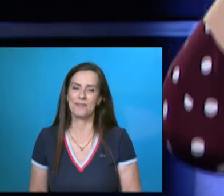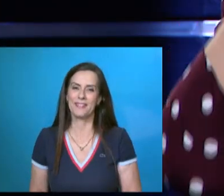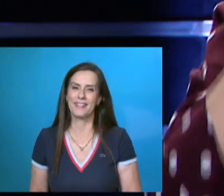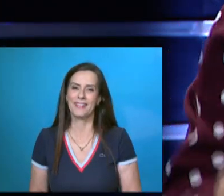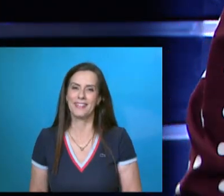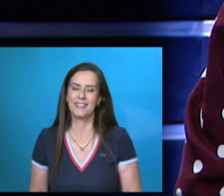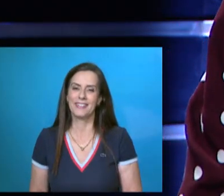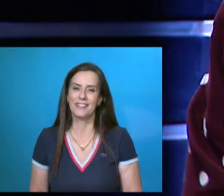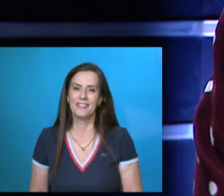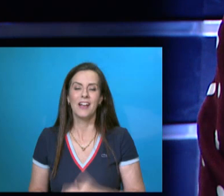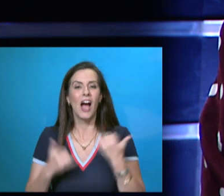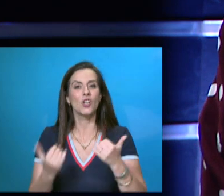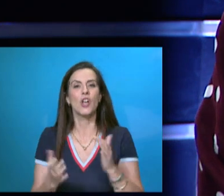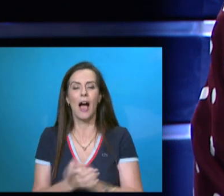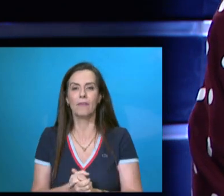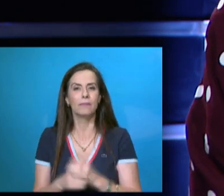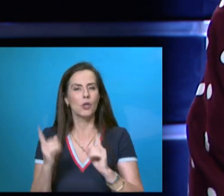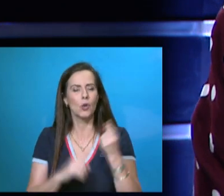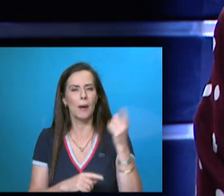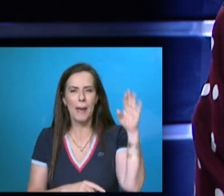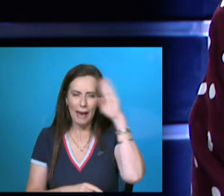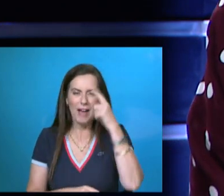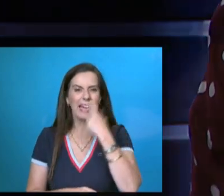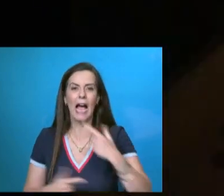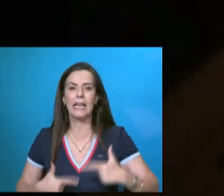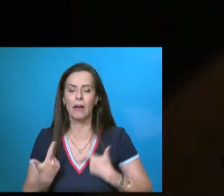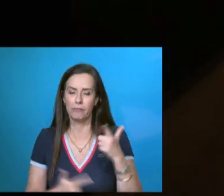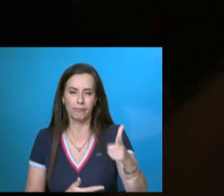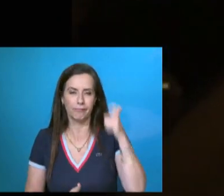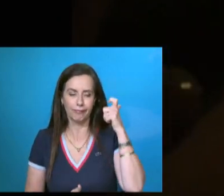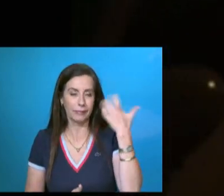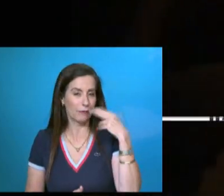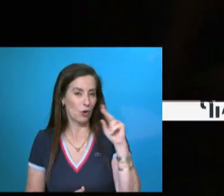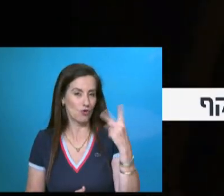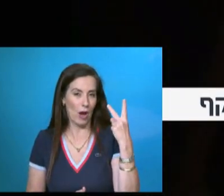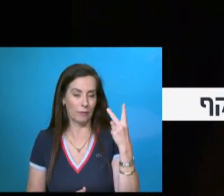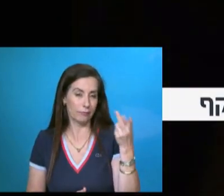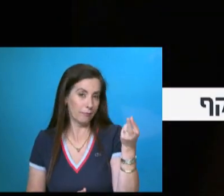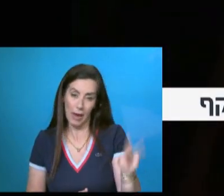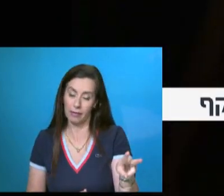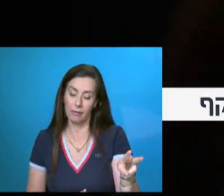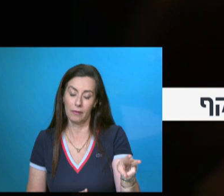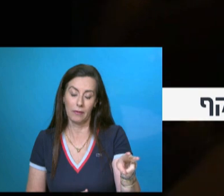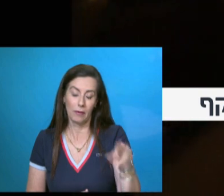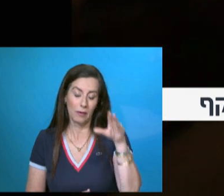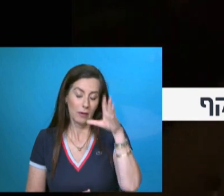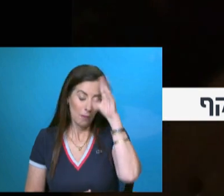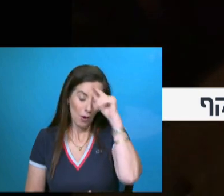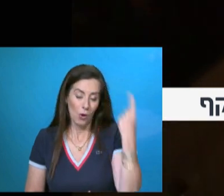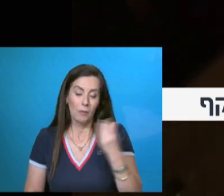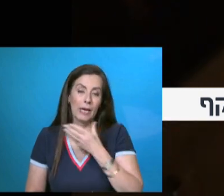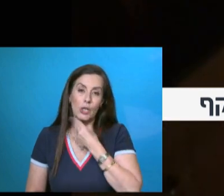בואו נשוב עכשיו לקריאת חיים, שם נורא לפני כשעתיים למוות, גבר ממוצא אתיופי